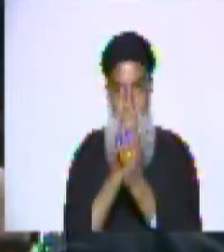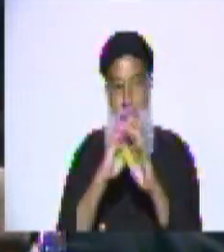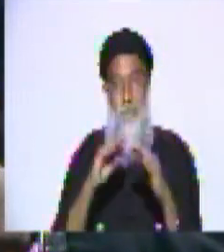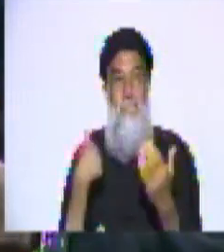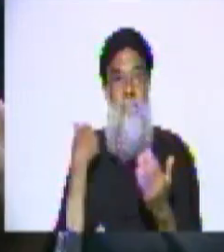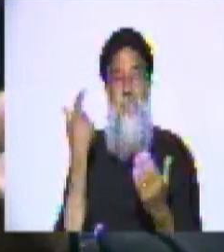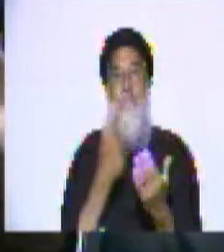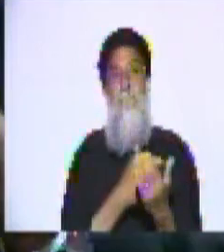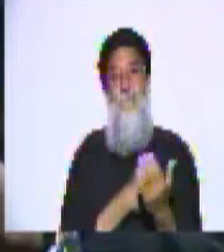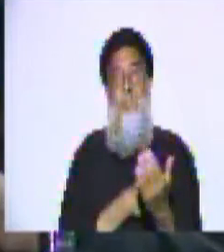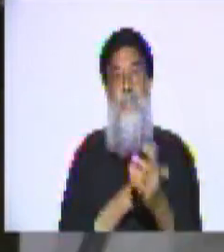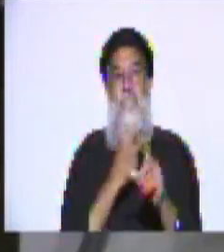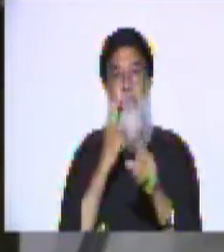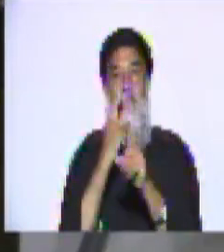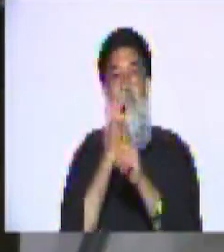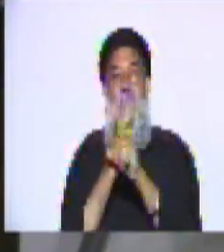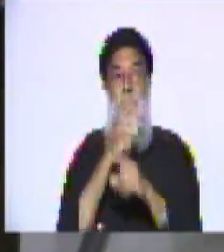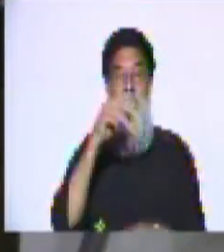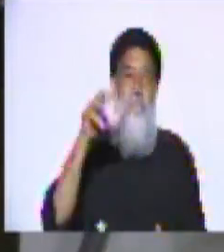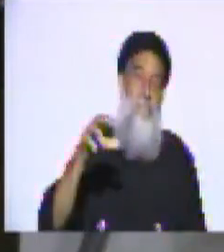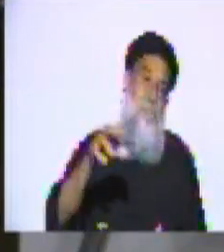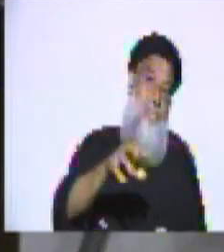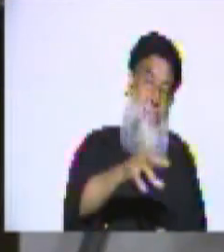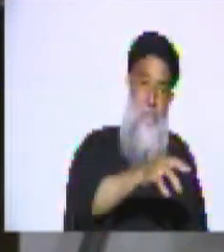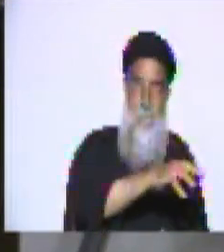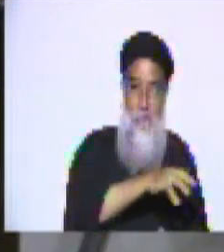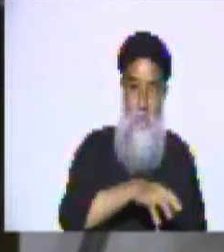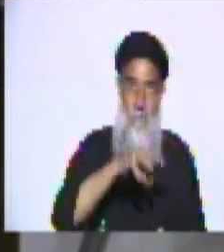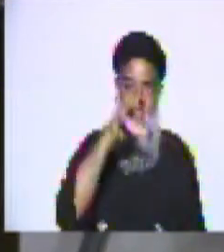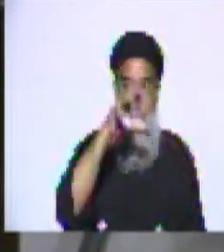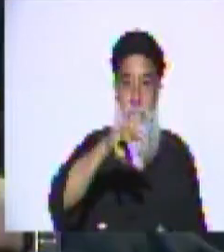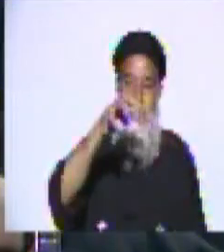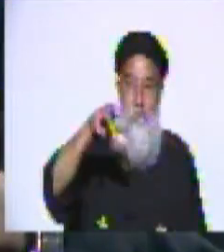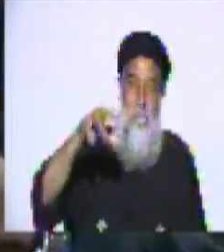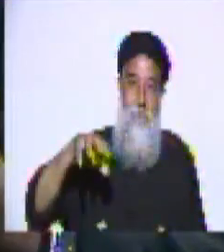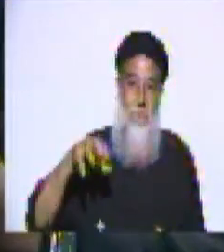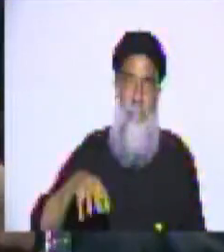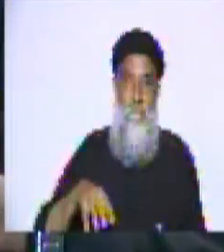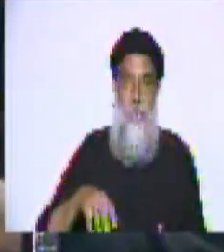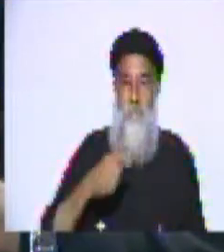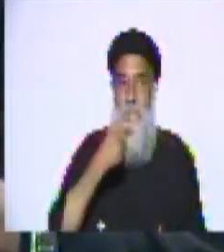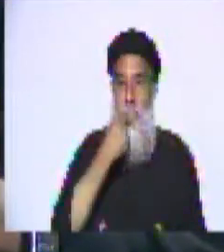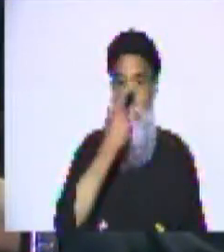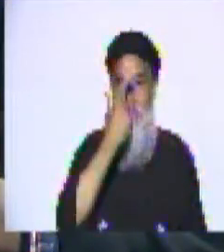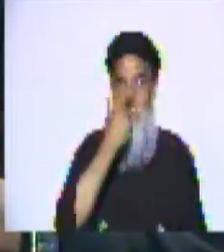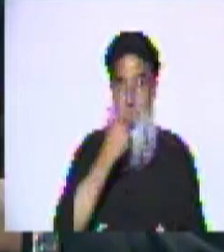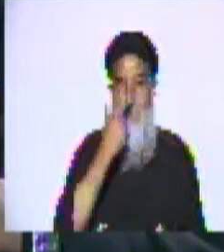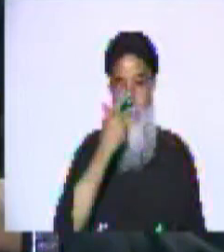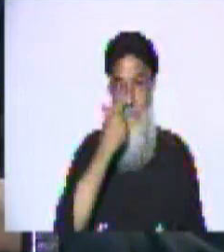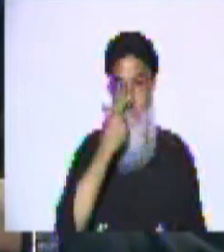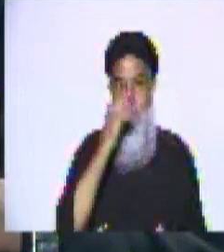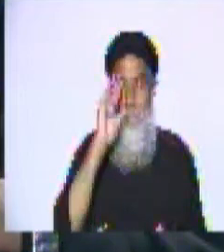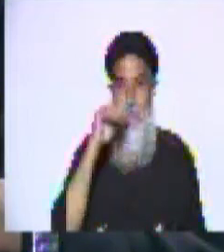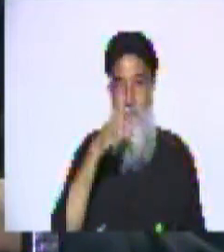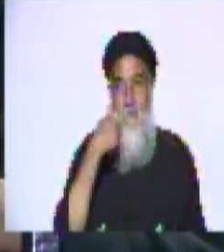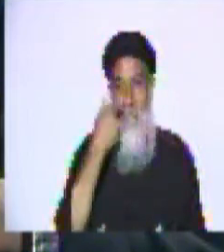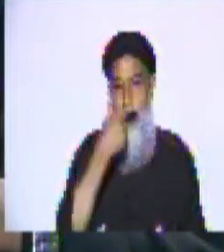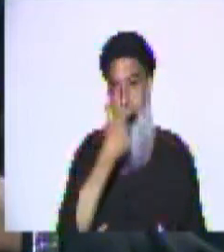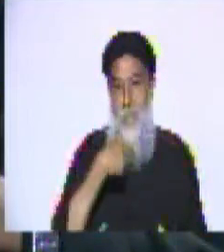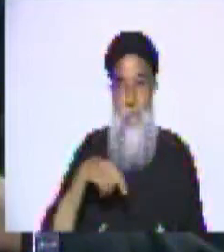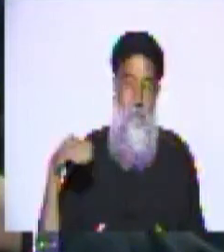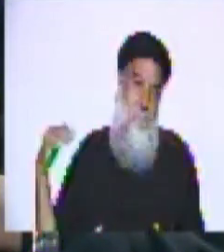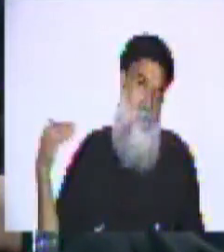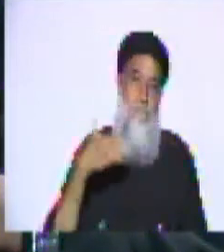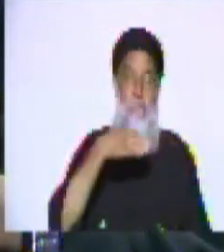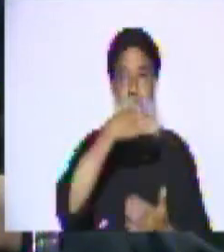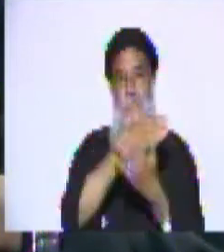ضمنها قبول الأمم. كارنيليوس كان أممي. إحنا في آية في أفسس تقول إن الأمم شركاء في